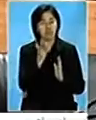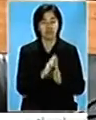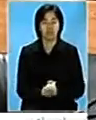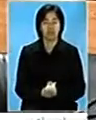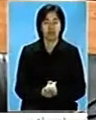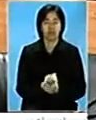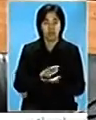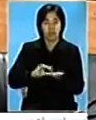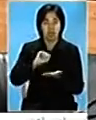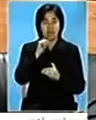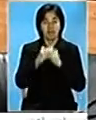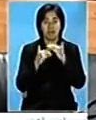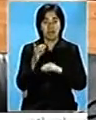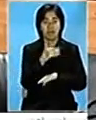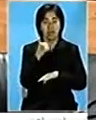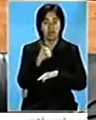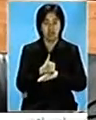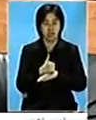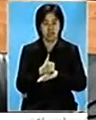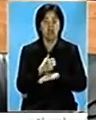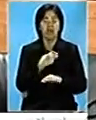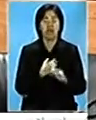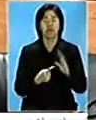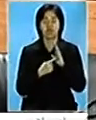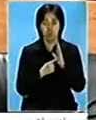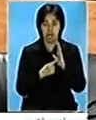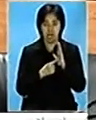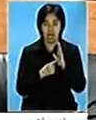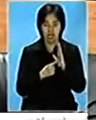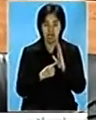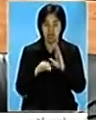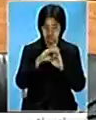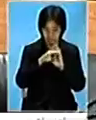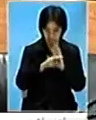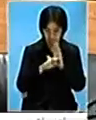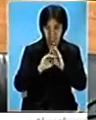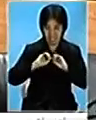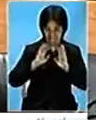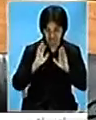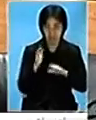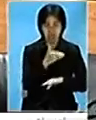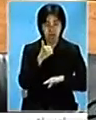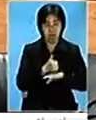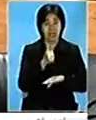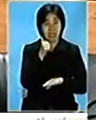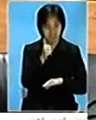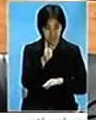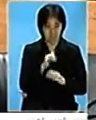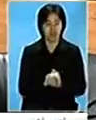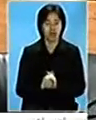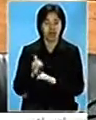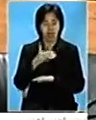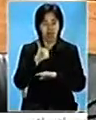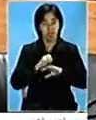แต่สภาพัฒนาการเมืองเนี่ยชี้นำให้เห็นภาพตีกรอบความชัดเจนว่าการเมืองที่ดีการเมือง